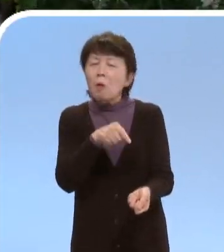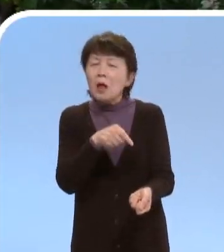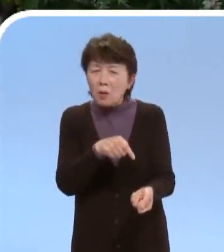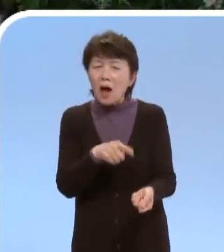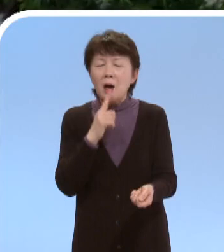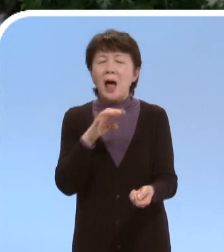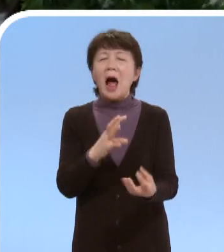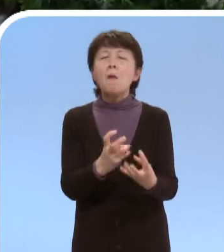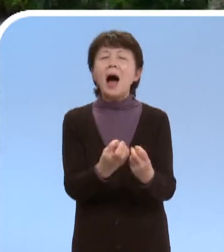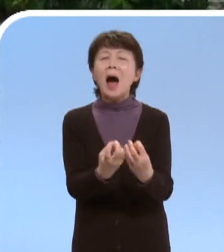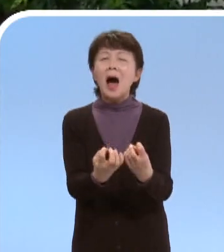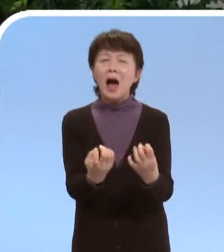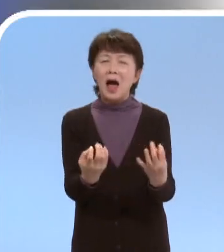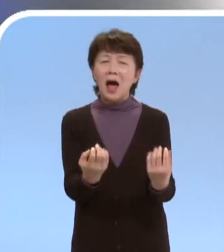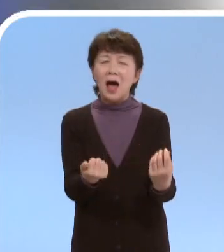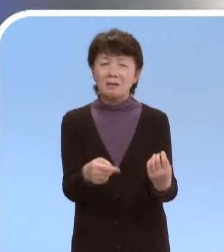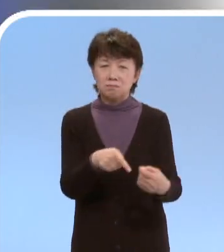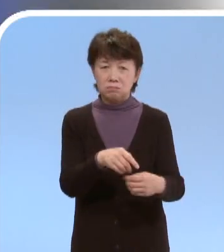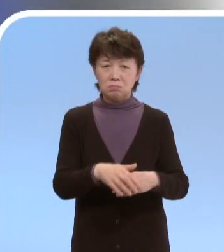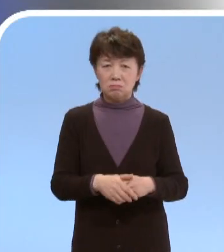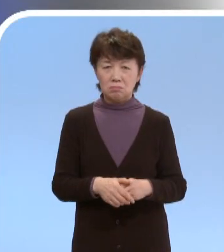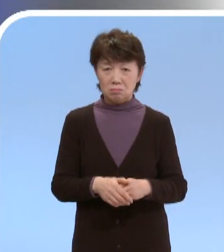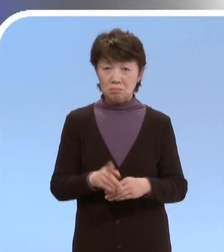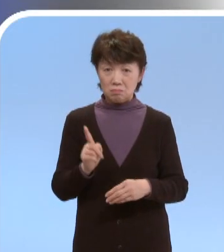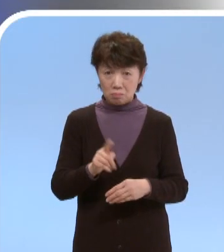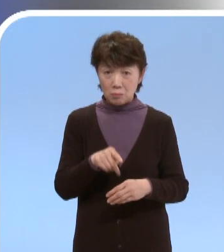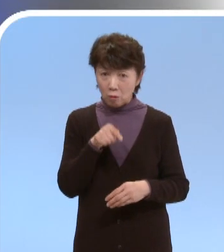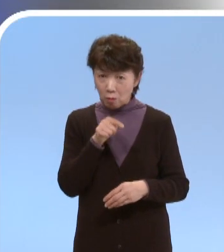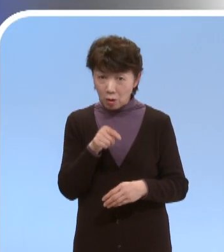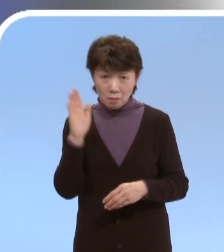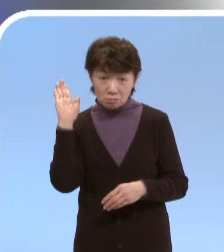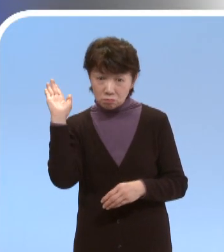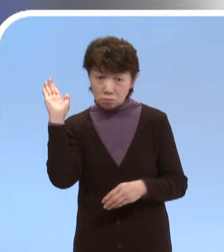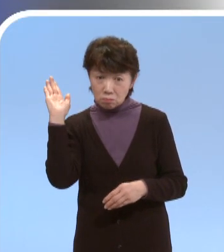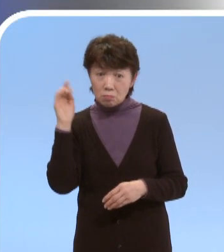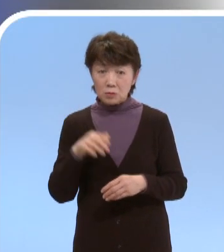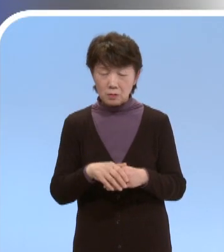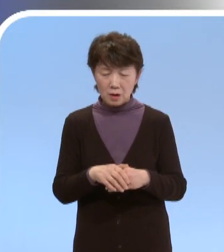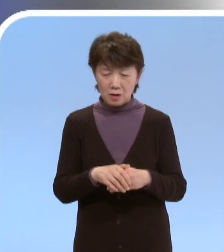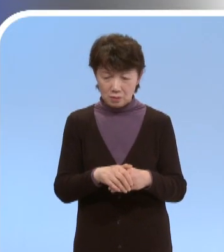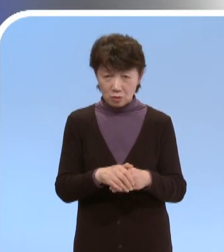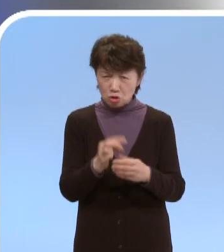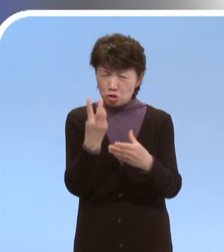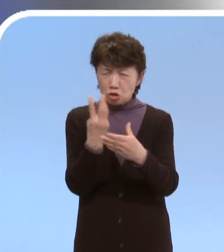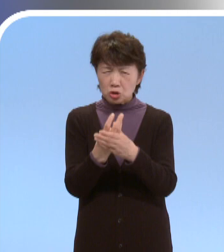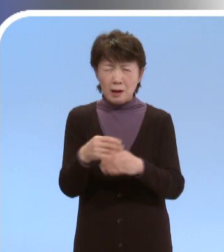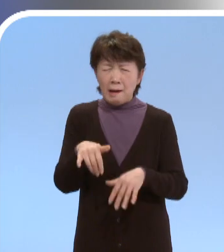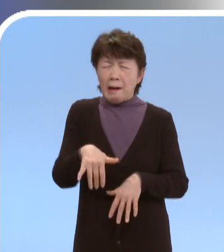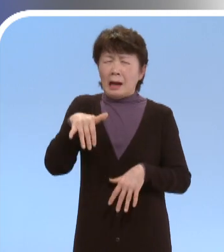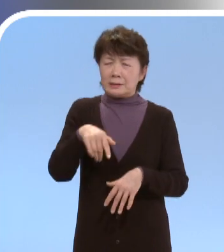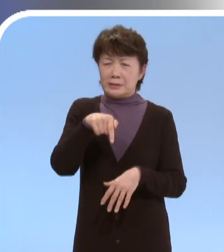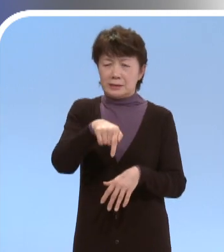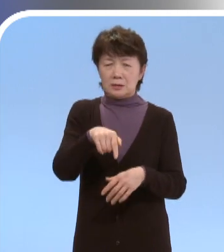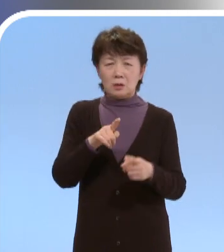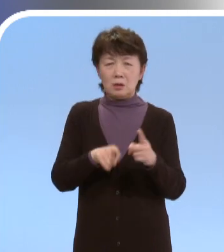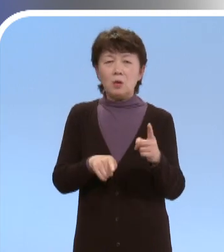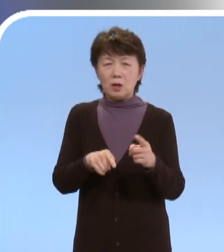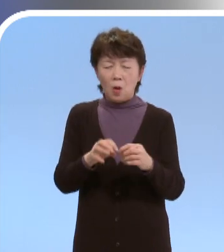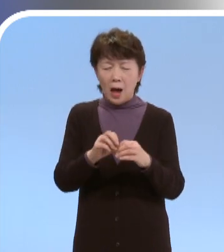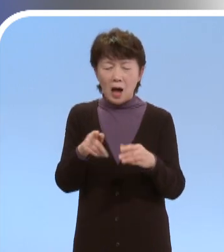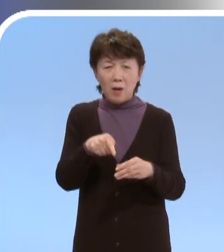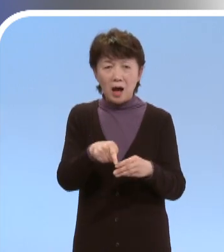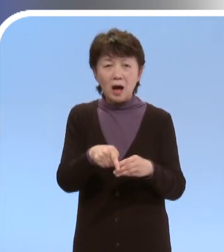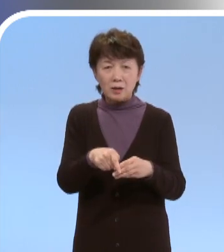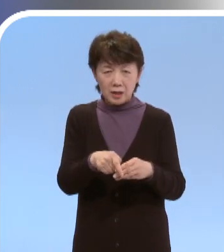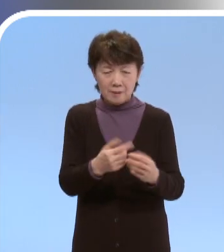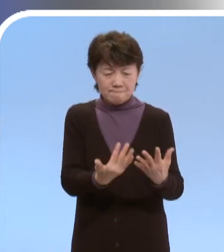です。 泡？ はい。 紫さんが見せてもらったのは熱湯と泡で雑草を処理する機械、フォ